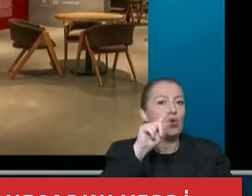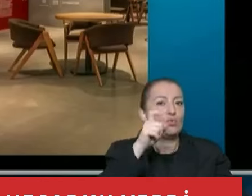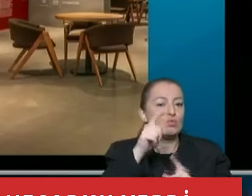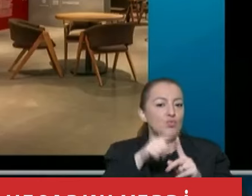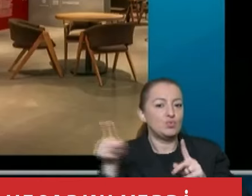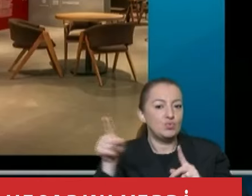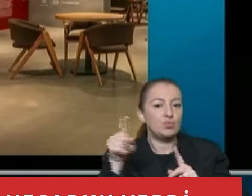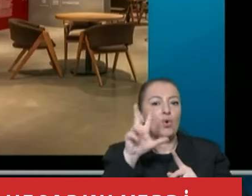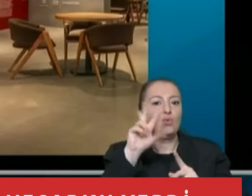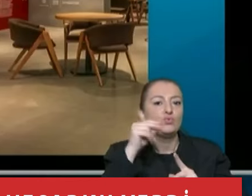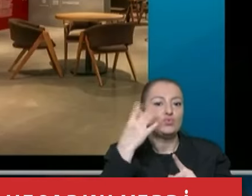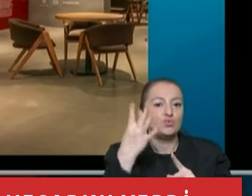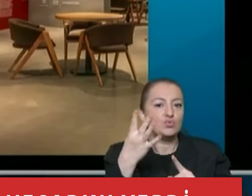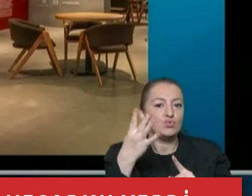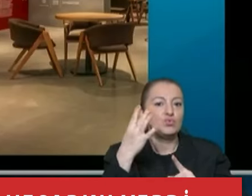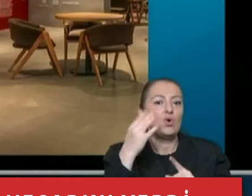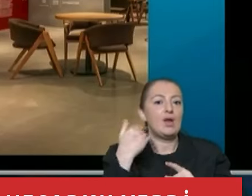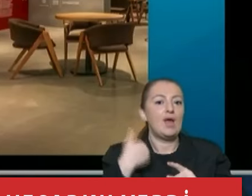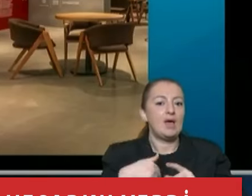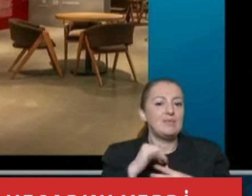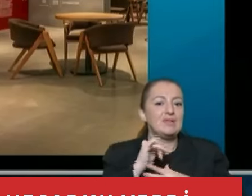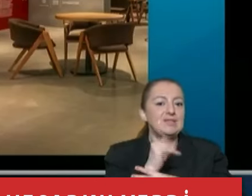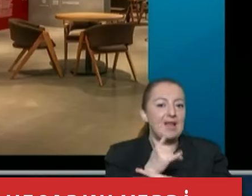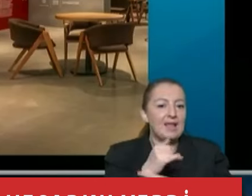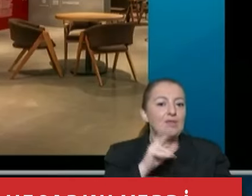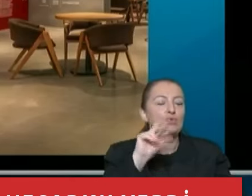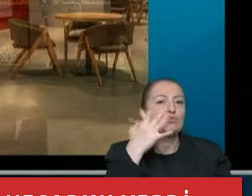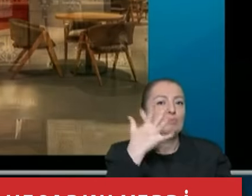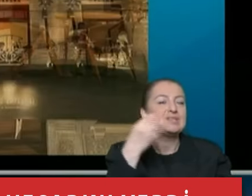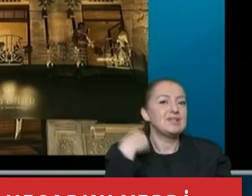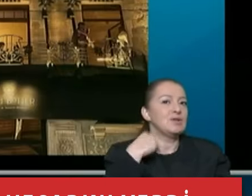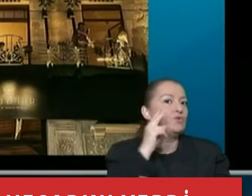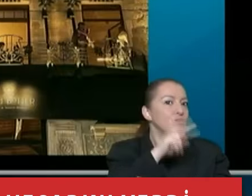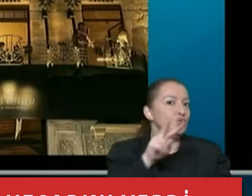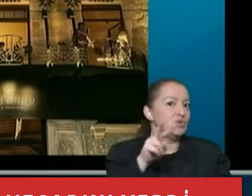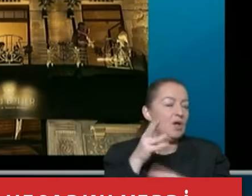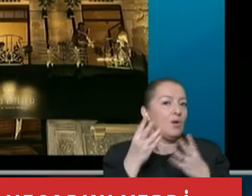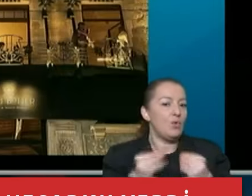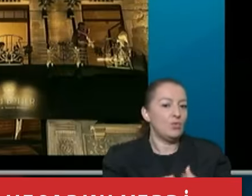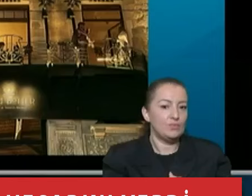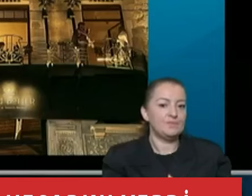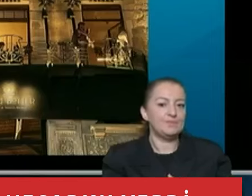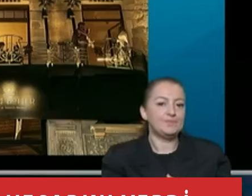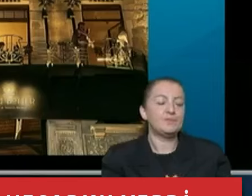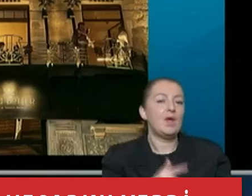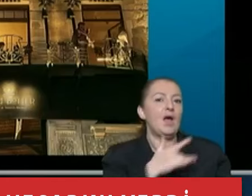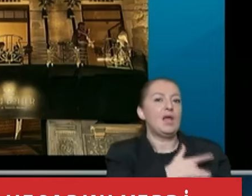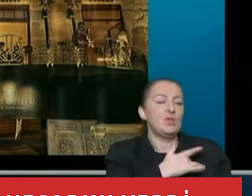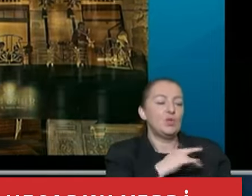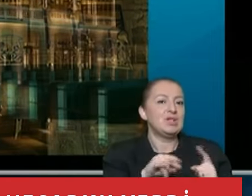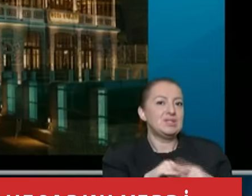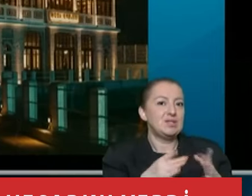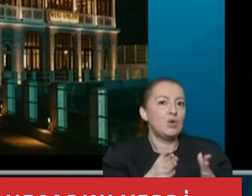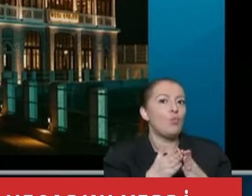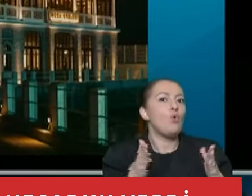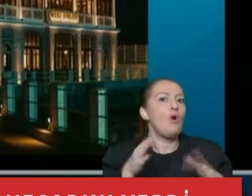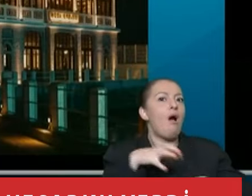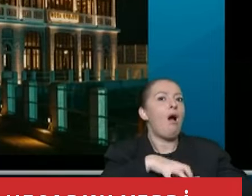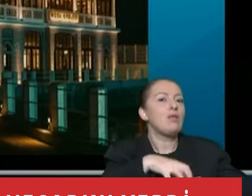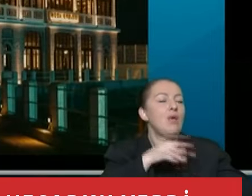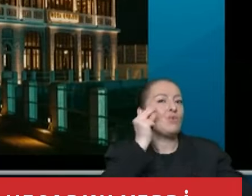sanat eserini 35 yeni müzeyi İstanbul'a kazandırdık bunlar arasında Anadolu Hisarı büyük adın